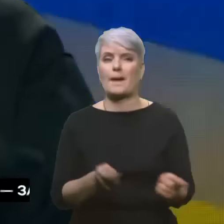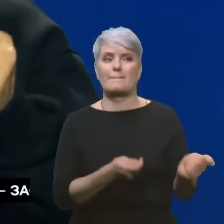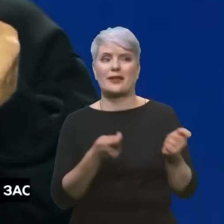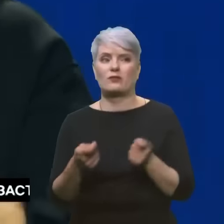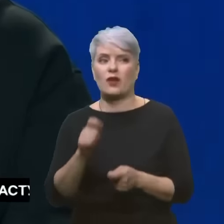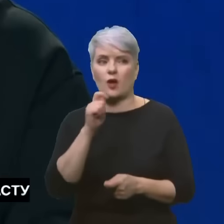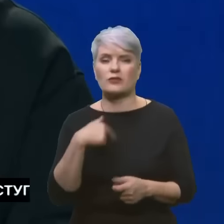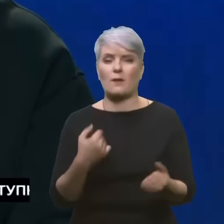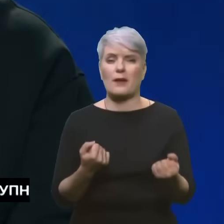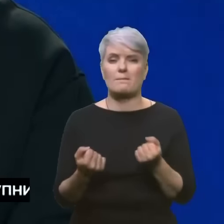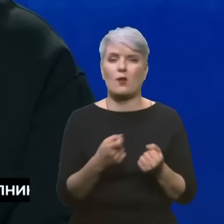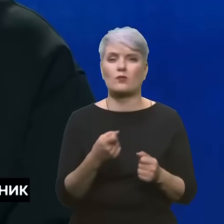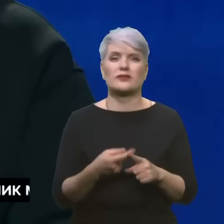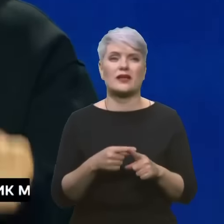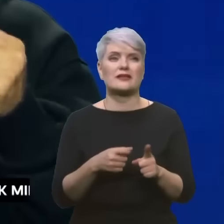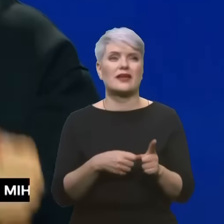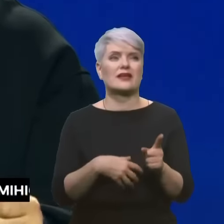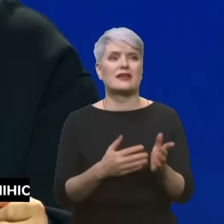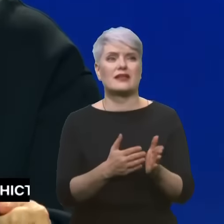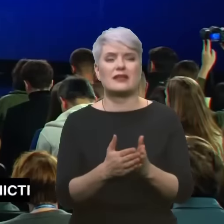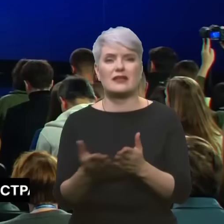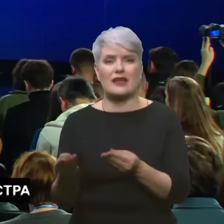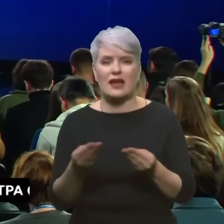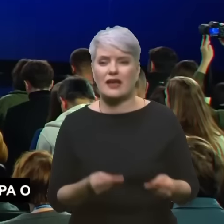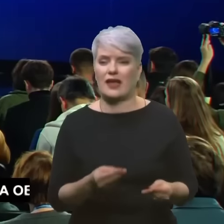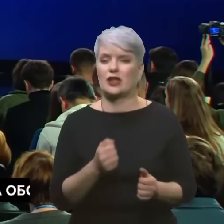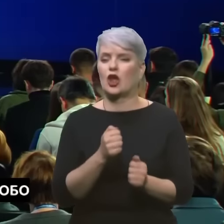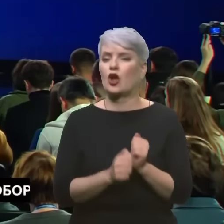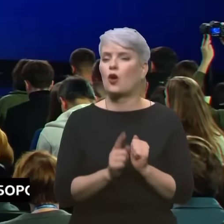Україну, як ми боремось за ці ракети, як ми боремось